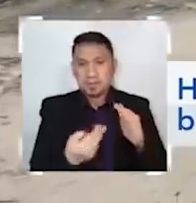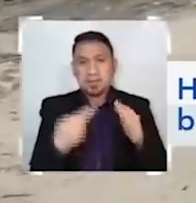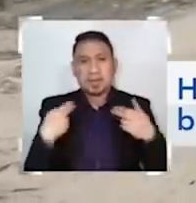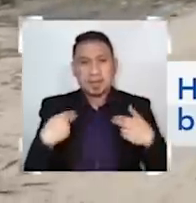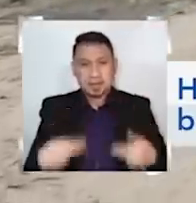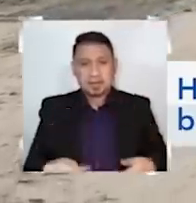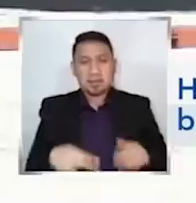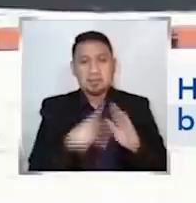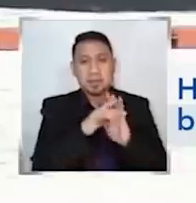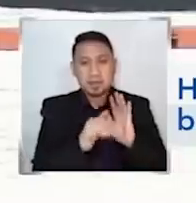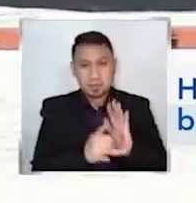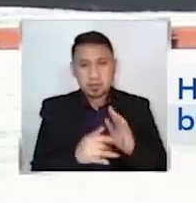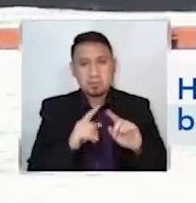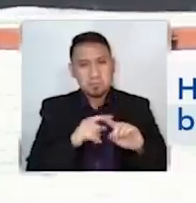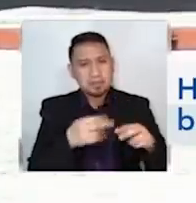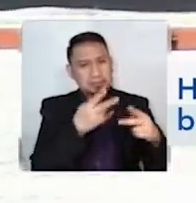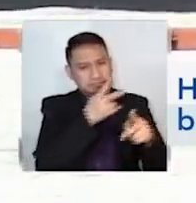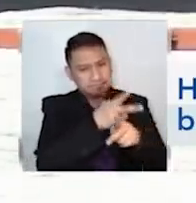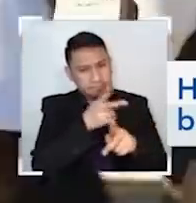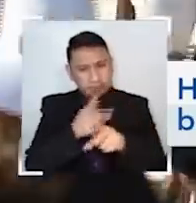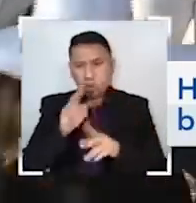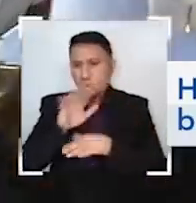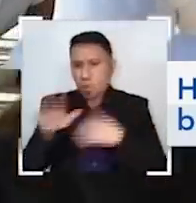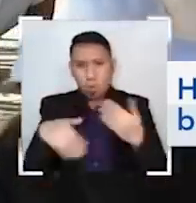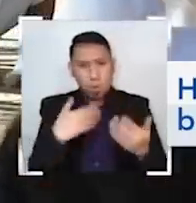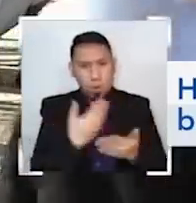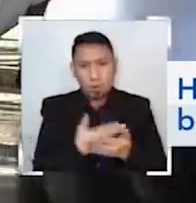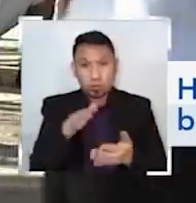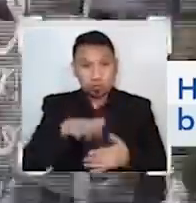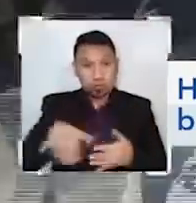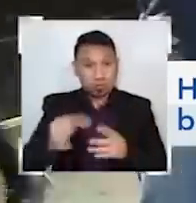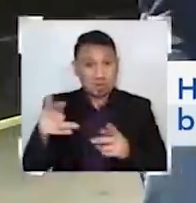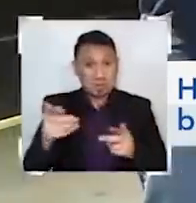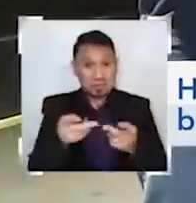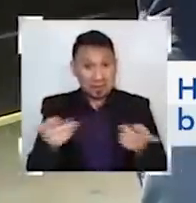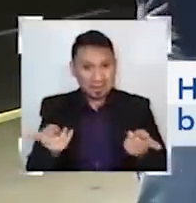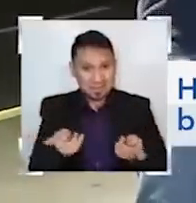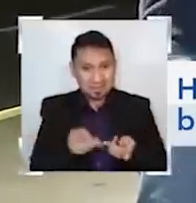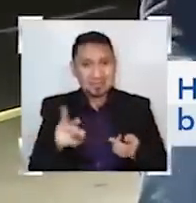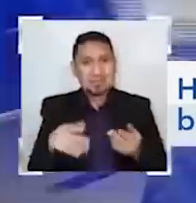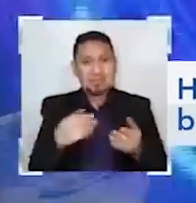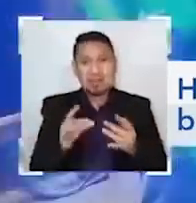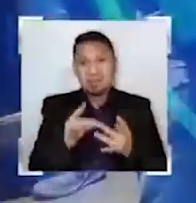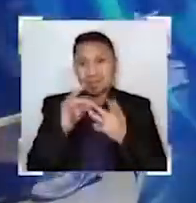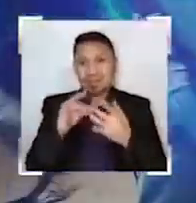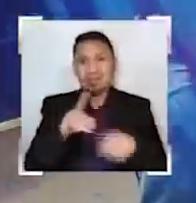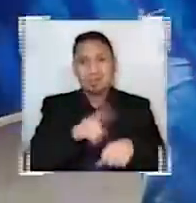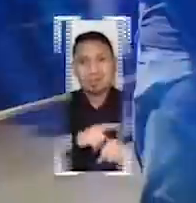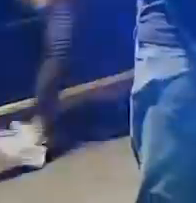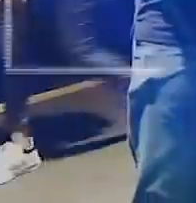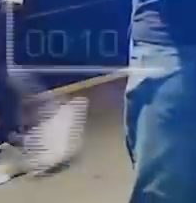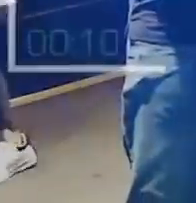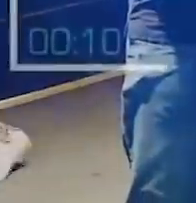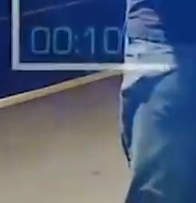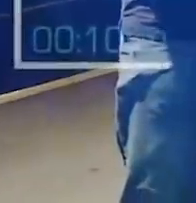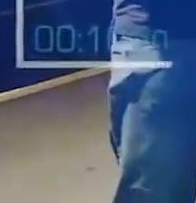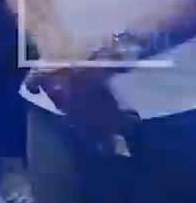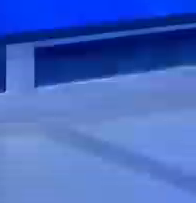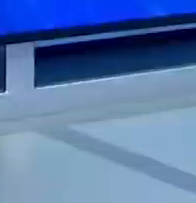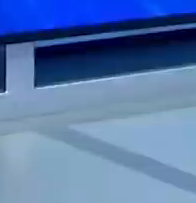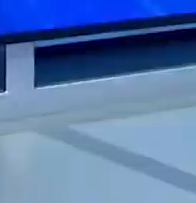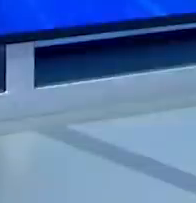mga tourist destination at lugar ng pamamanata pagdating ng Semana Santa. O si Bam Alegre, ang inyong saksi.